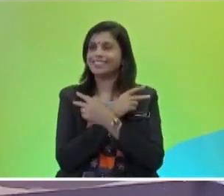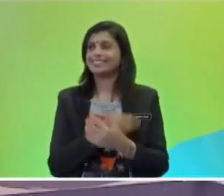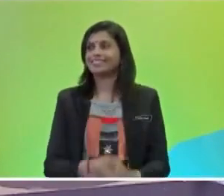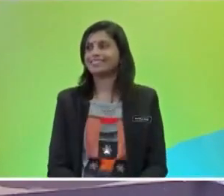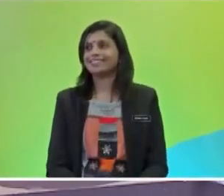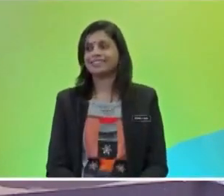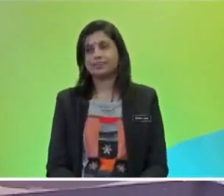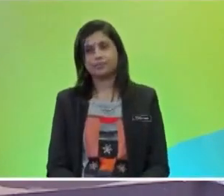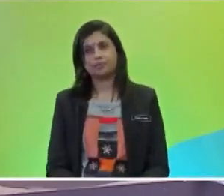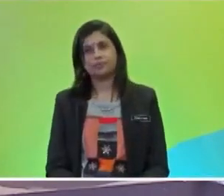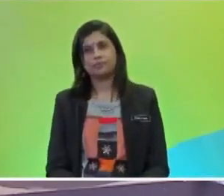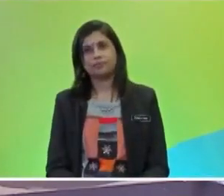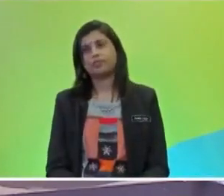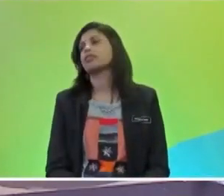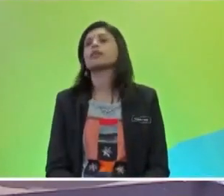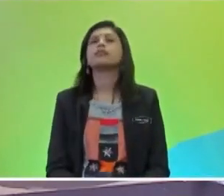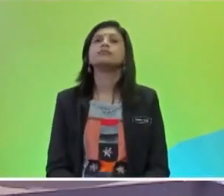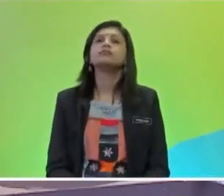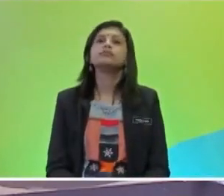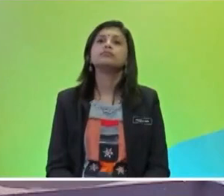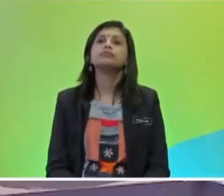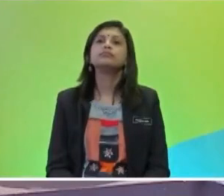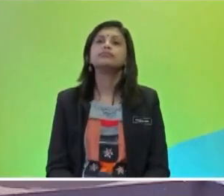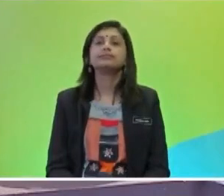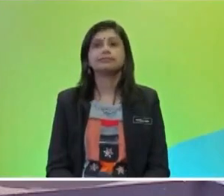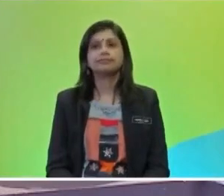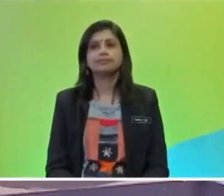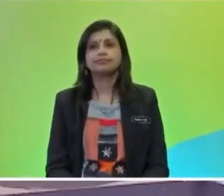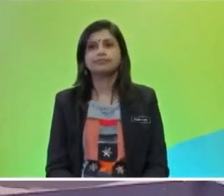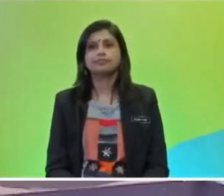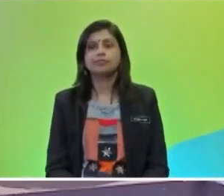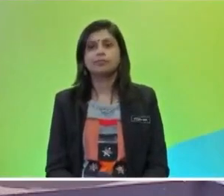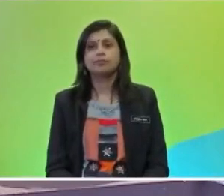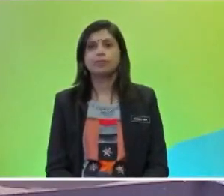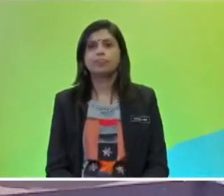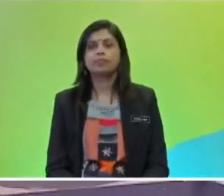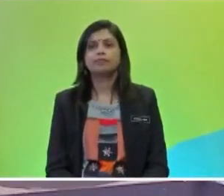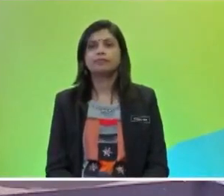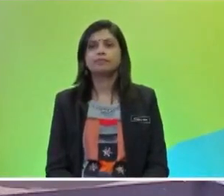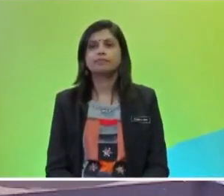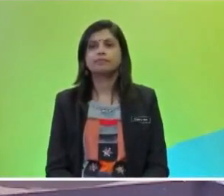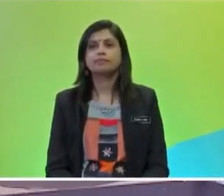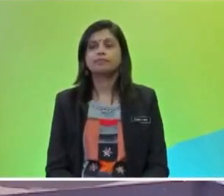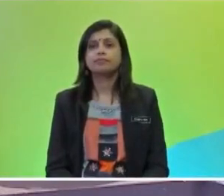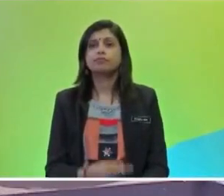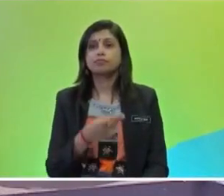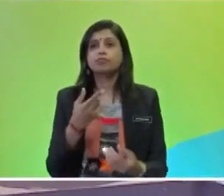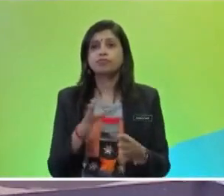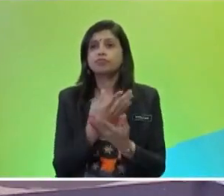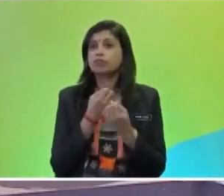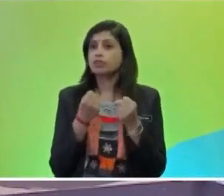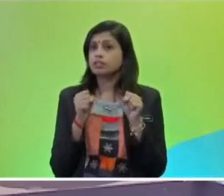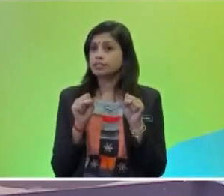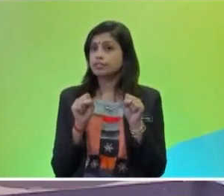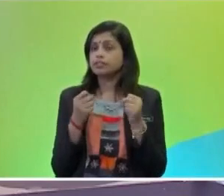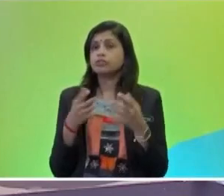nampak amalannya. Baik. So ini projek-projeknya. Okey, baik. So murid dah sedia. Murid-murid dah